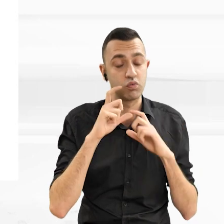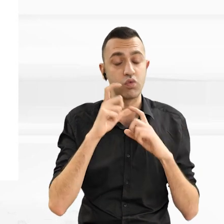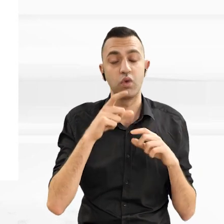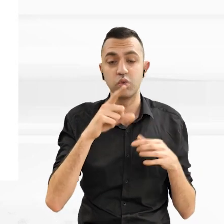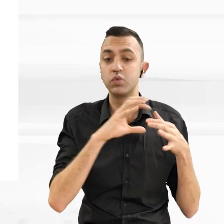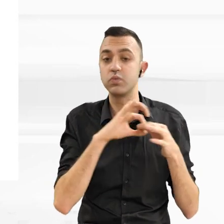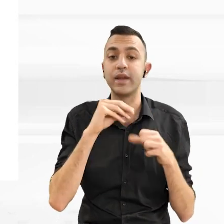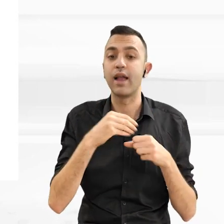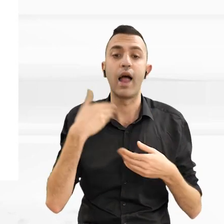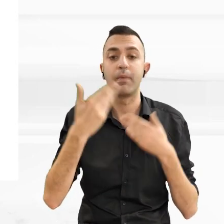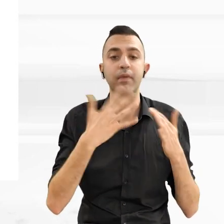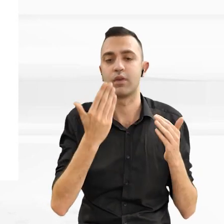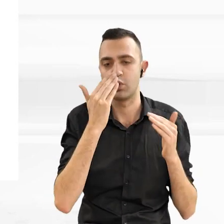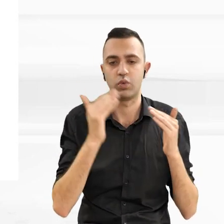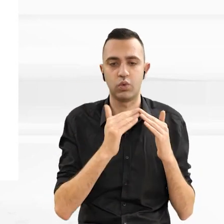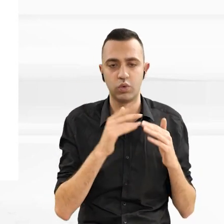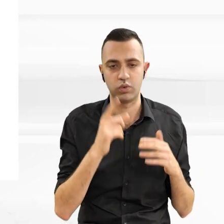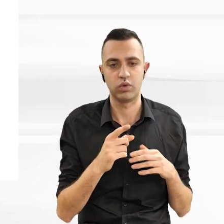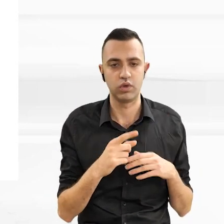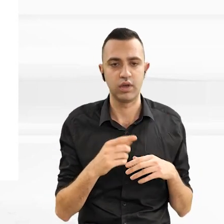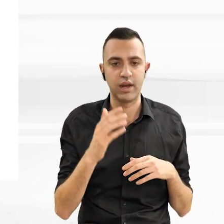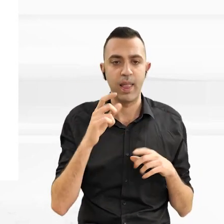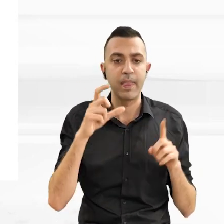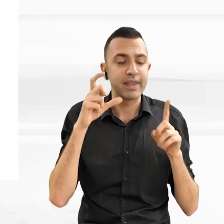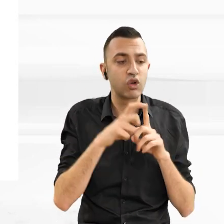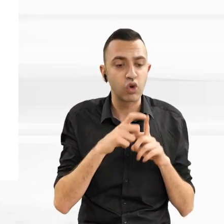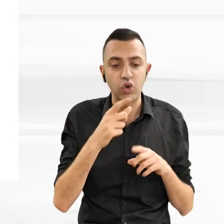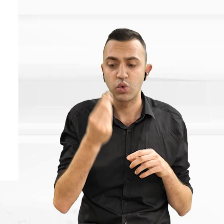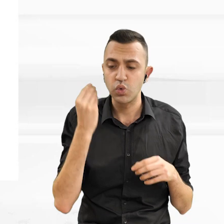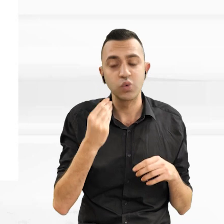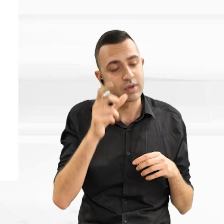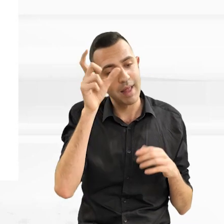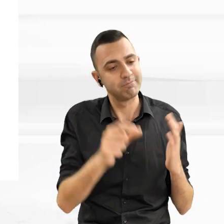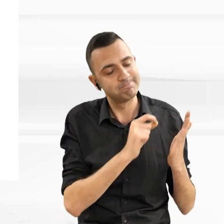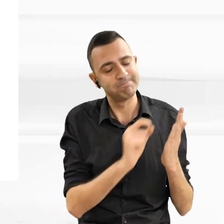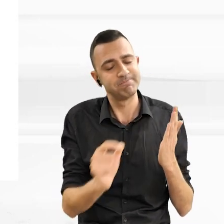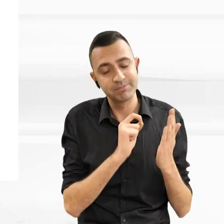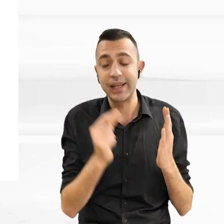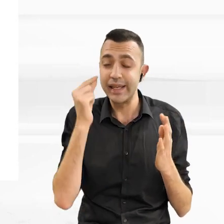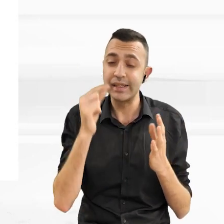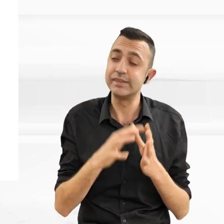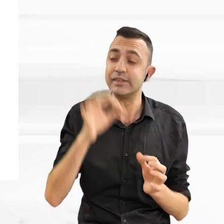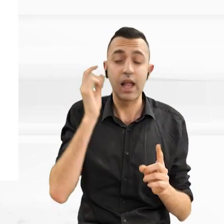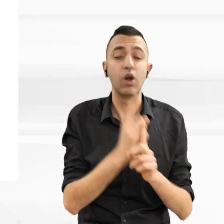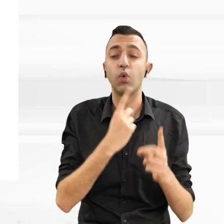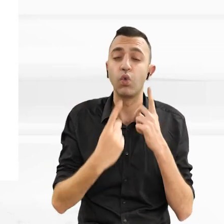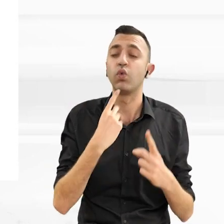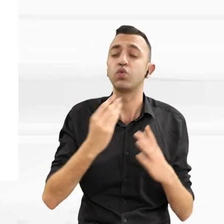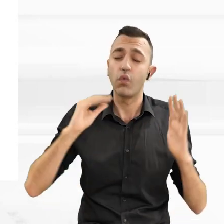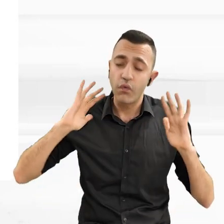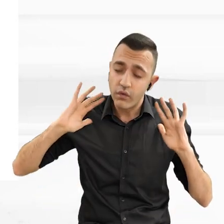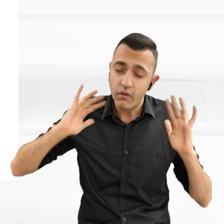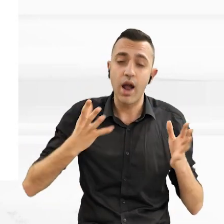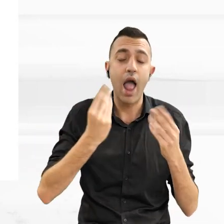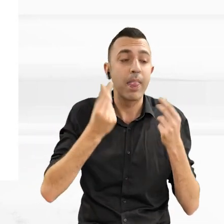anlatılmak istenen aşağıdakilerden hangisidir reload güzellik hakkında yazarken insanlar arasında en çok konuşulan şeyler çoğu